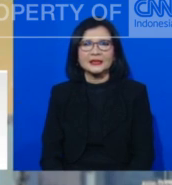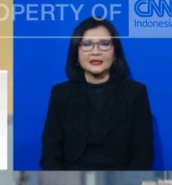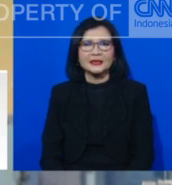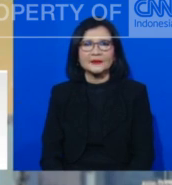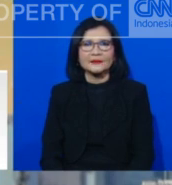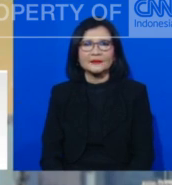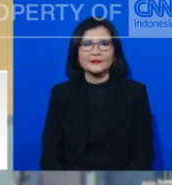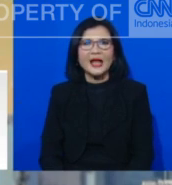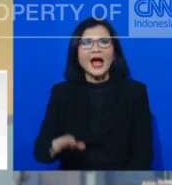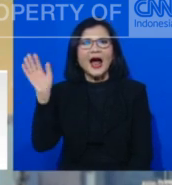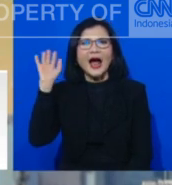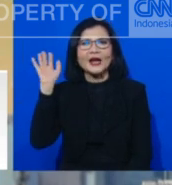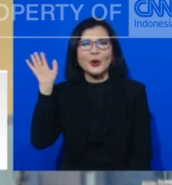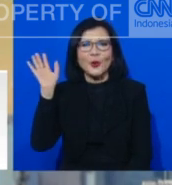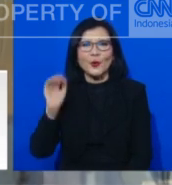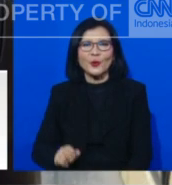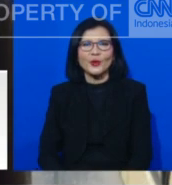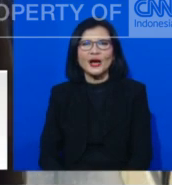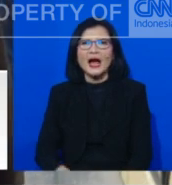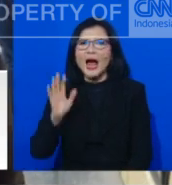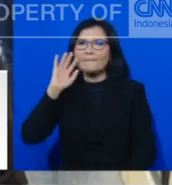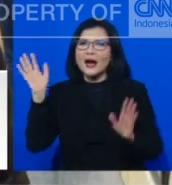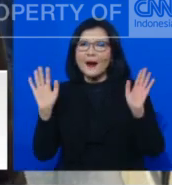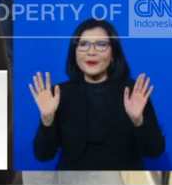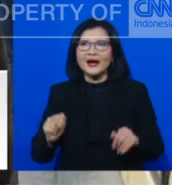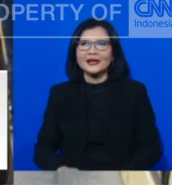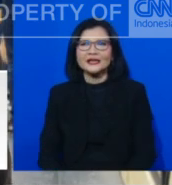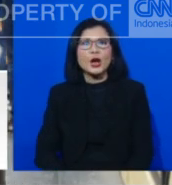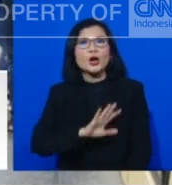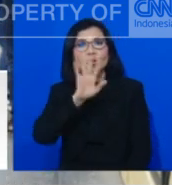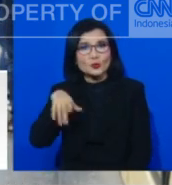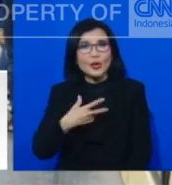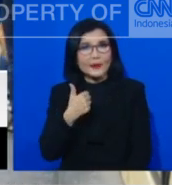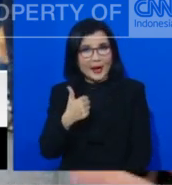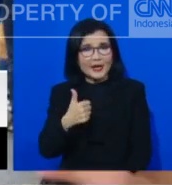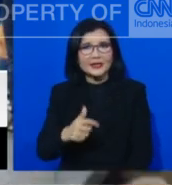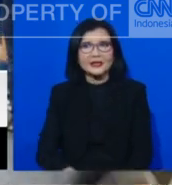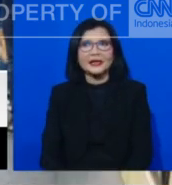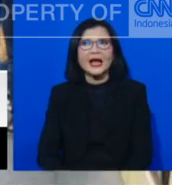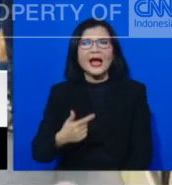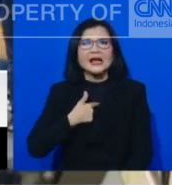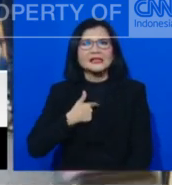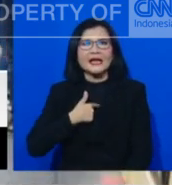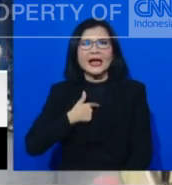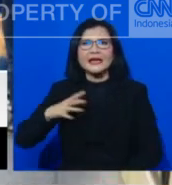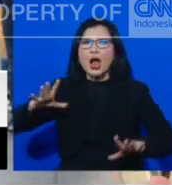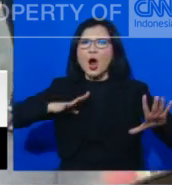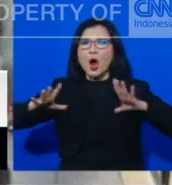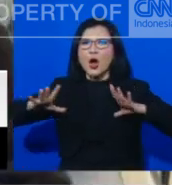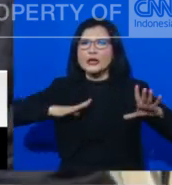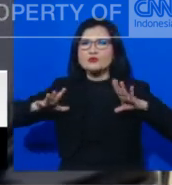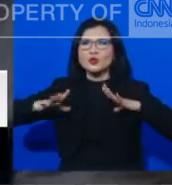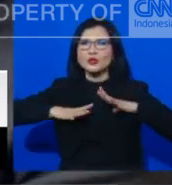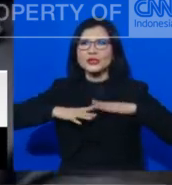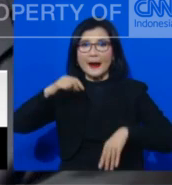Halo apa kabar semuanya baik-baik aja ya Dan saya berada di Hollywood box office Jadi anda bisa